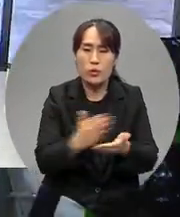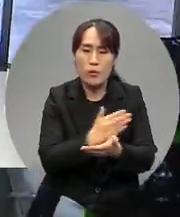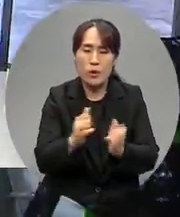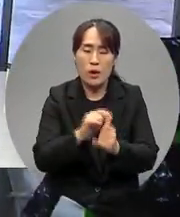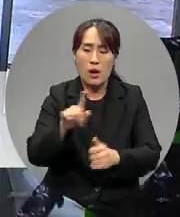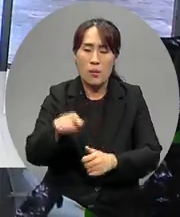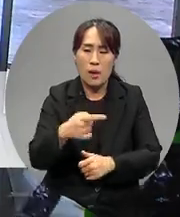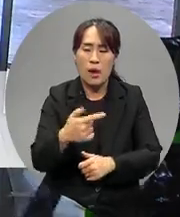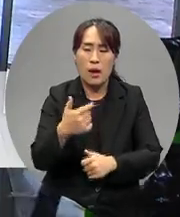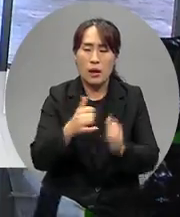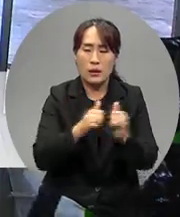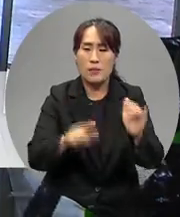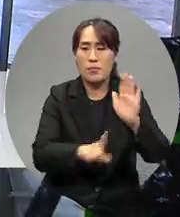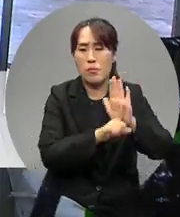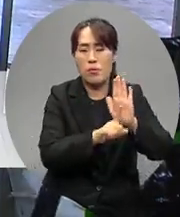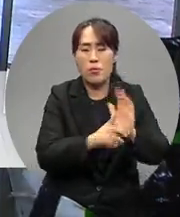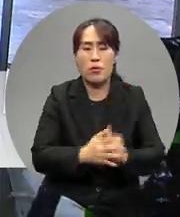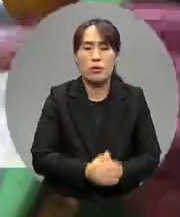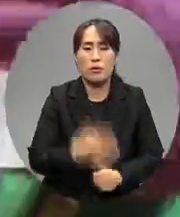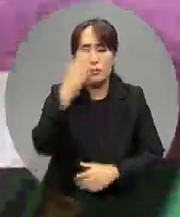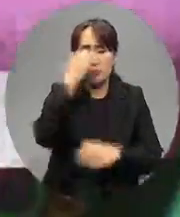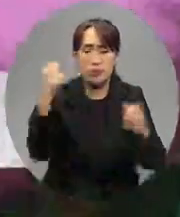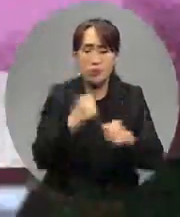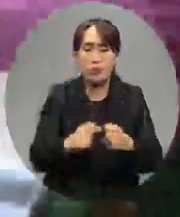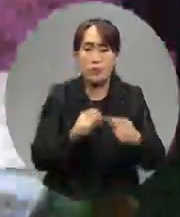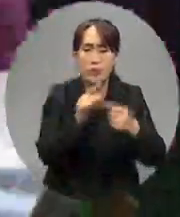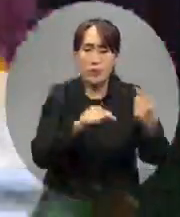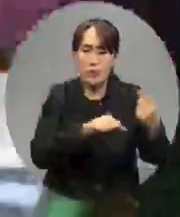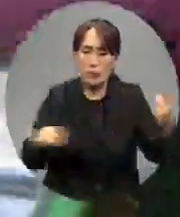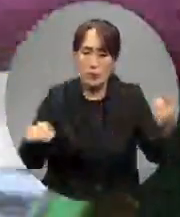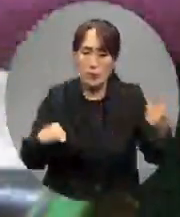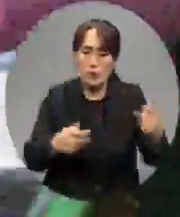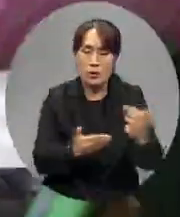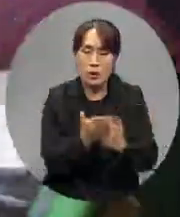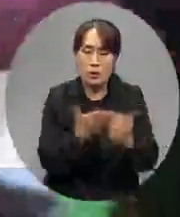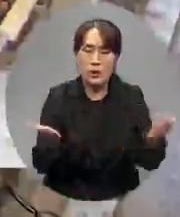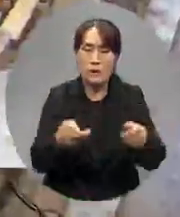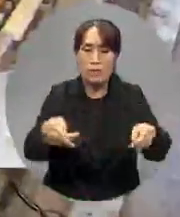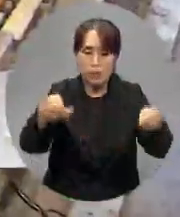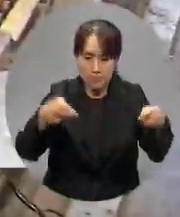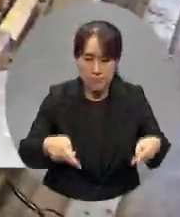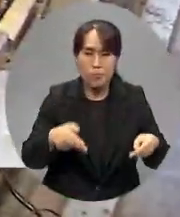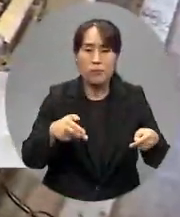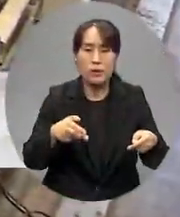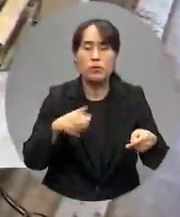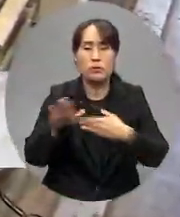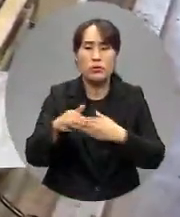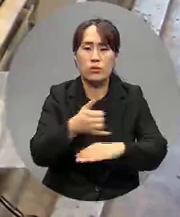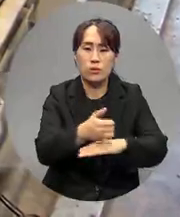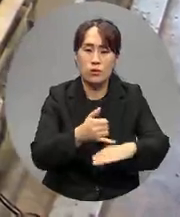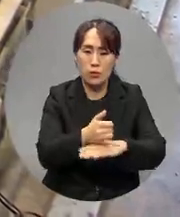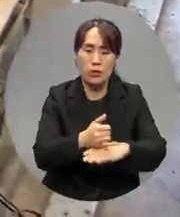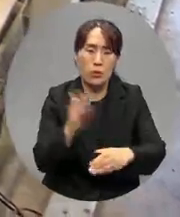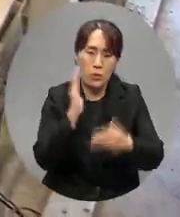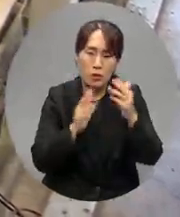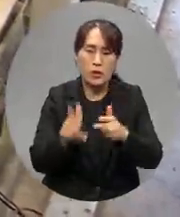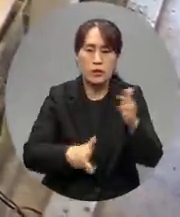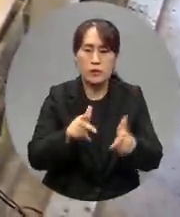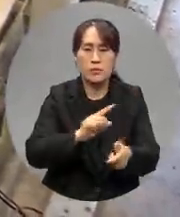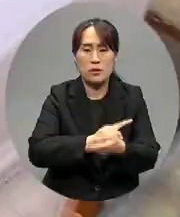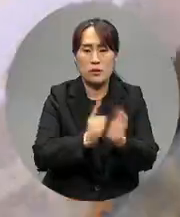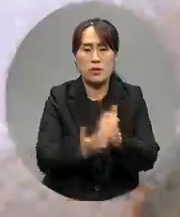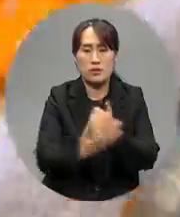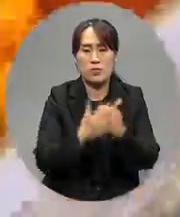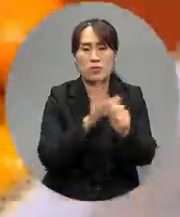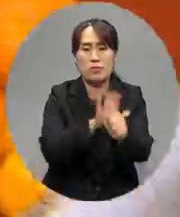190명을 모집했습니다. 충청북도는 지난 1월부터 제주도와 업무 협약을 맺고 농업과 뷰티 산업 등에